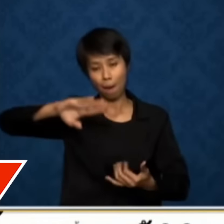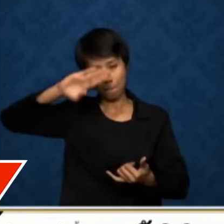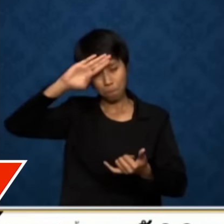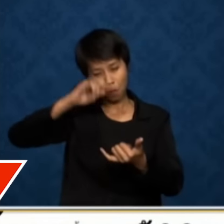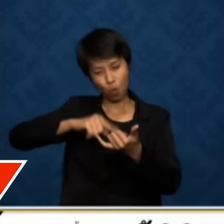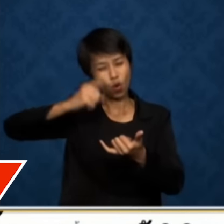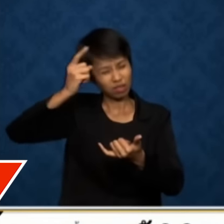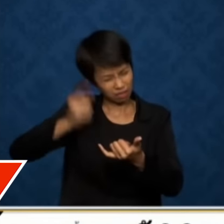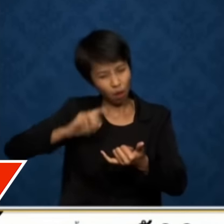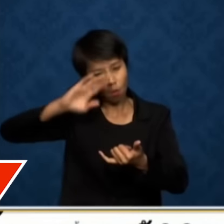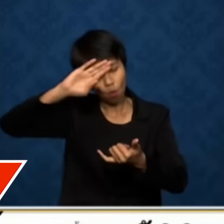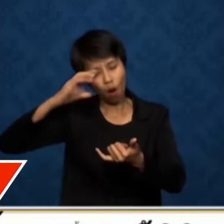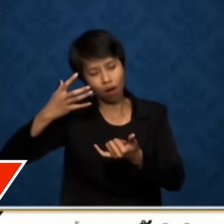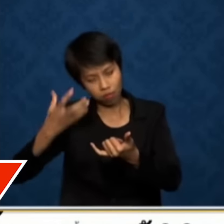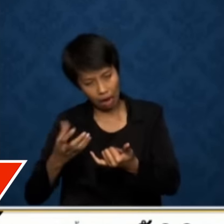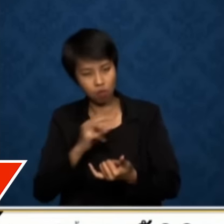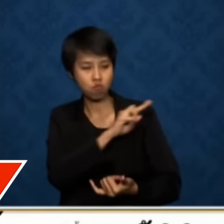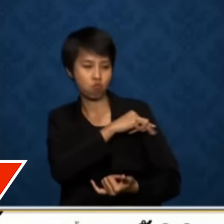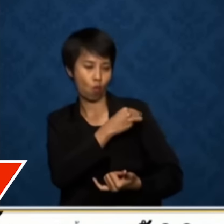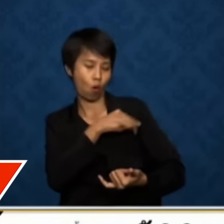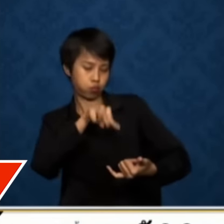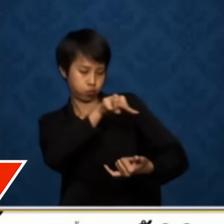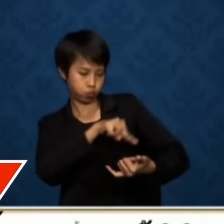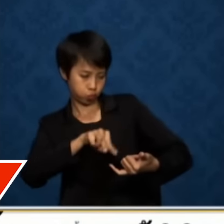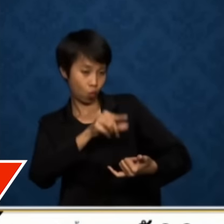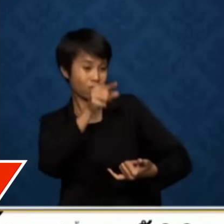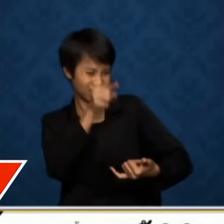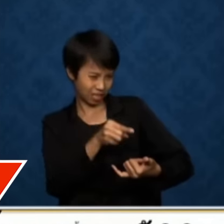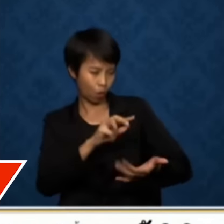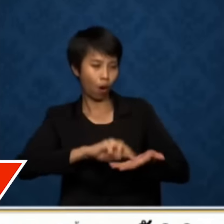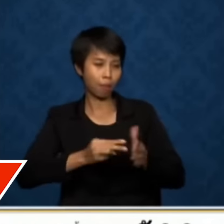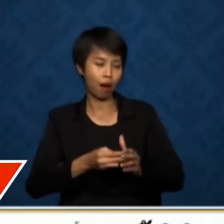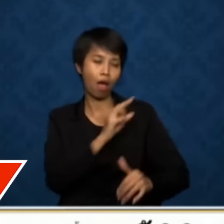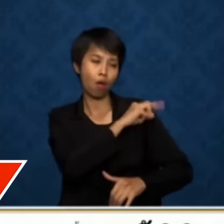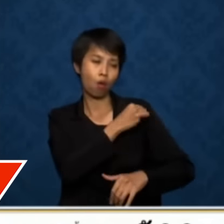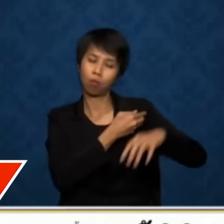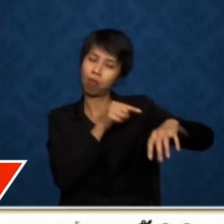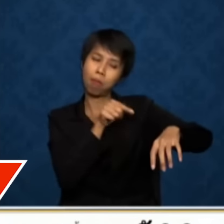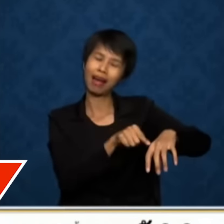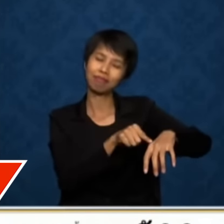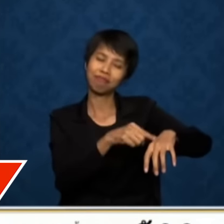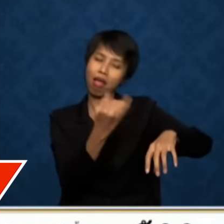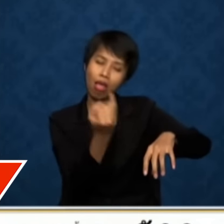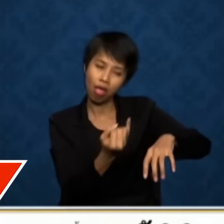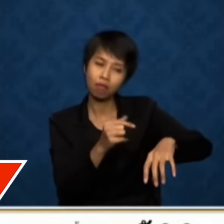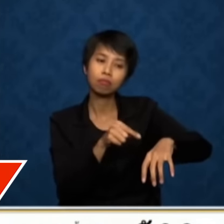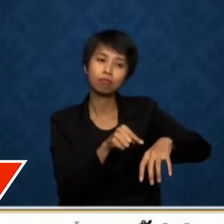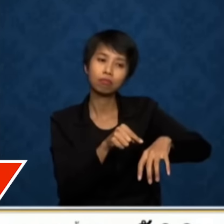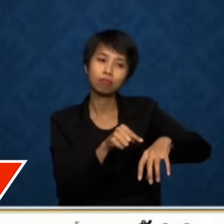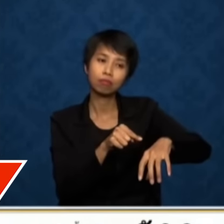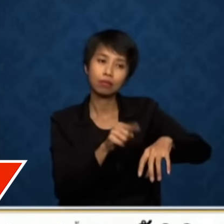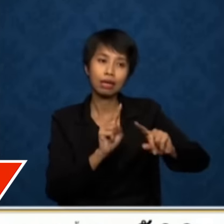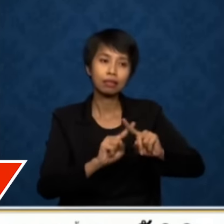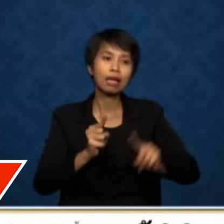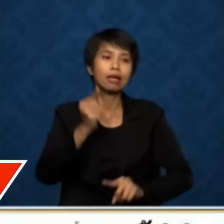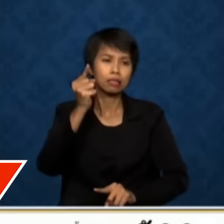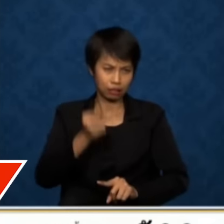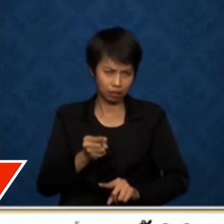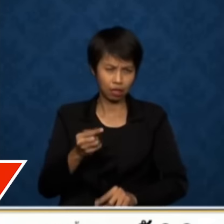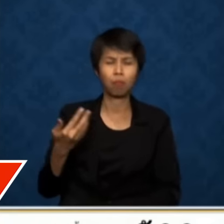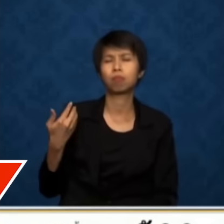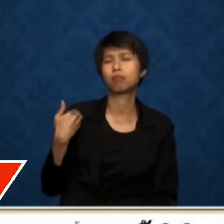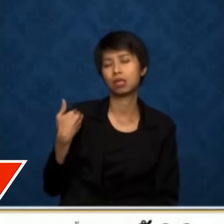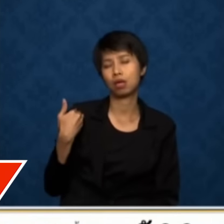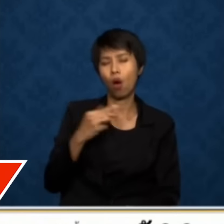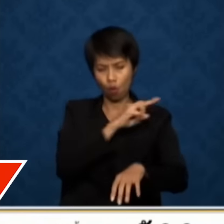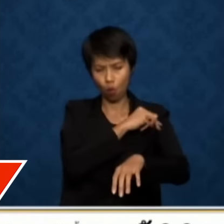ยหนักจริงนะคุณหมอทำถูกต้องจริงแปลว่าโรงพยาบาลไม่มีศักยภาพไม่มีเครื่องมือต่างๆเหล่านี้แต่จริงๆแล้วมันมีท่านประธ